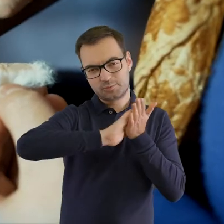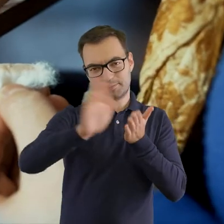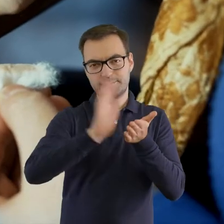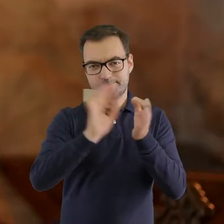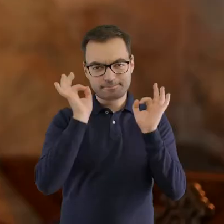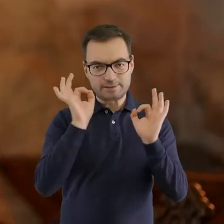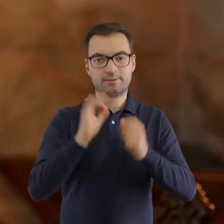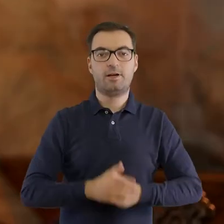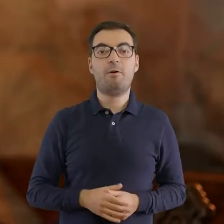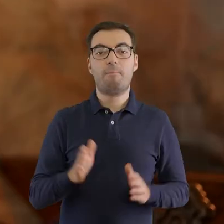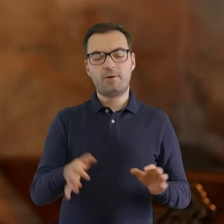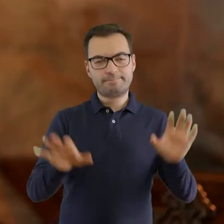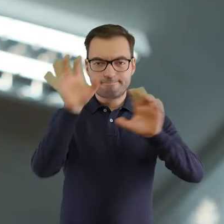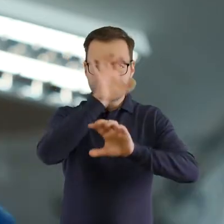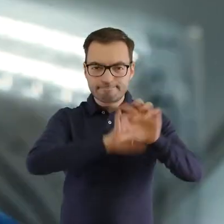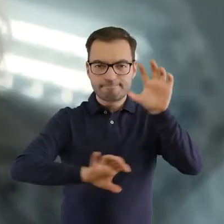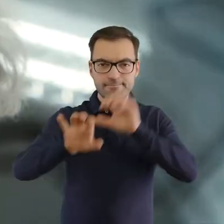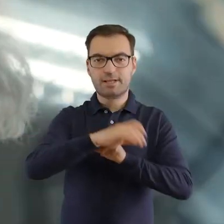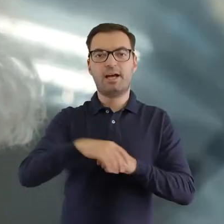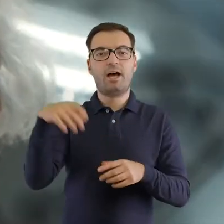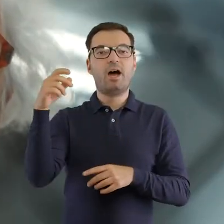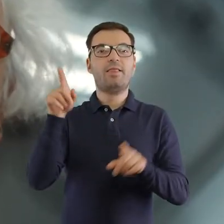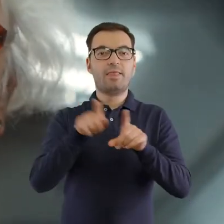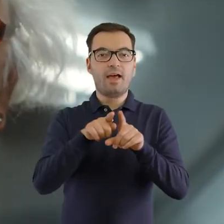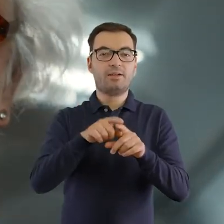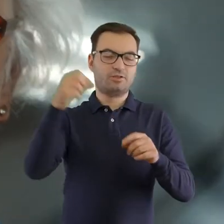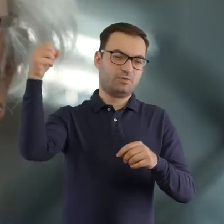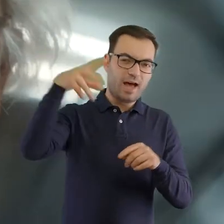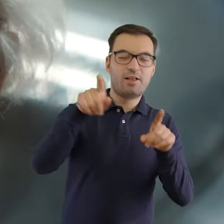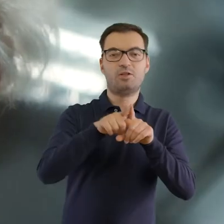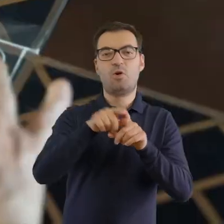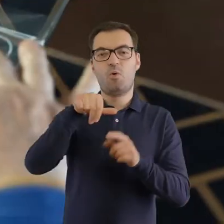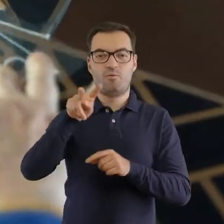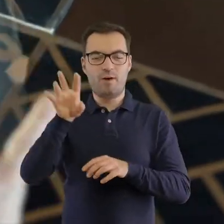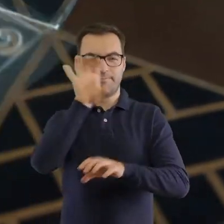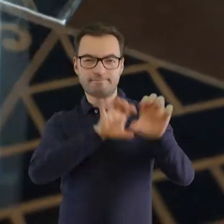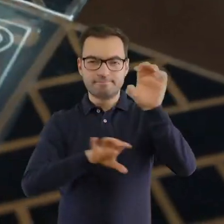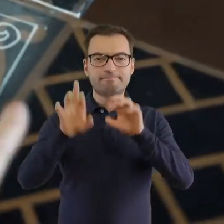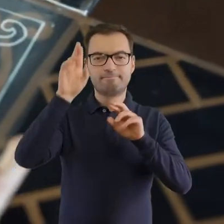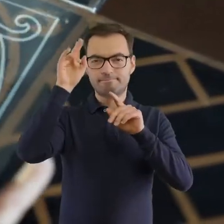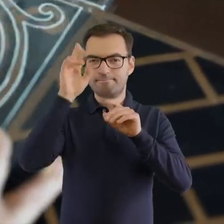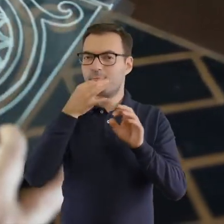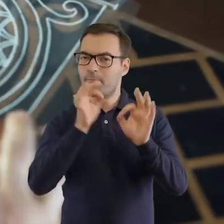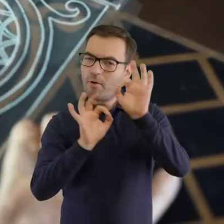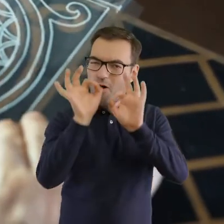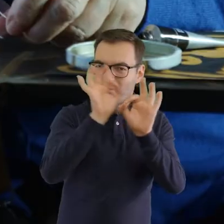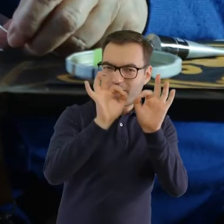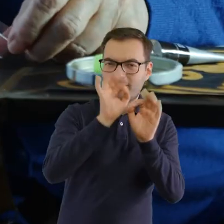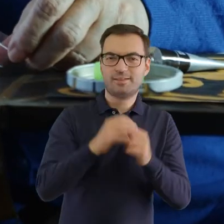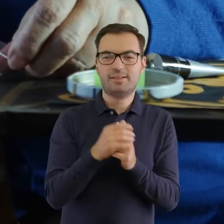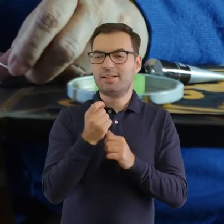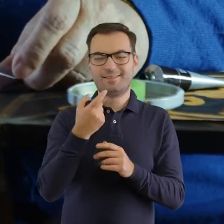oczyszczona. Po precyzyjnych obserwacjach w świetle dziennym i ultrafioletowym udało się